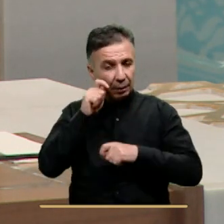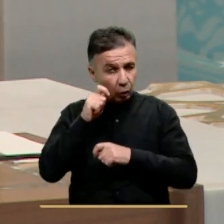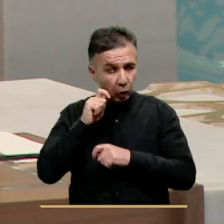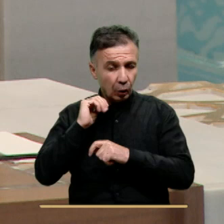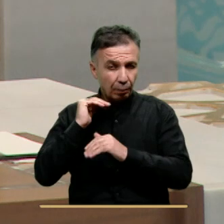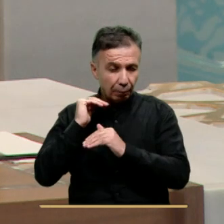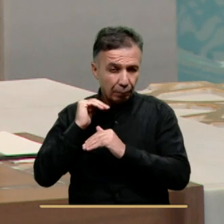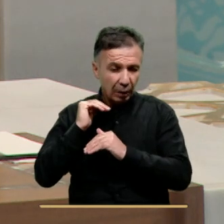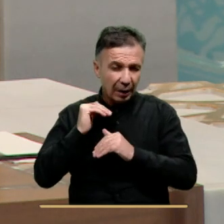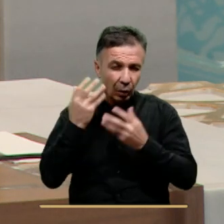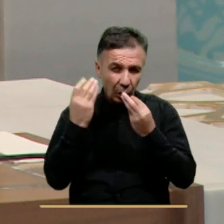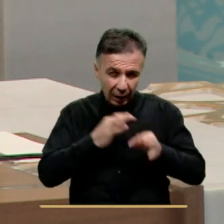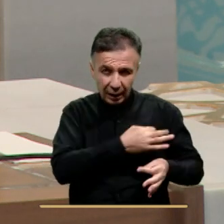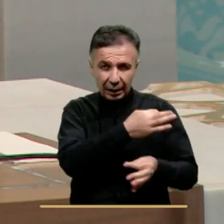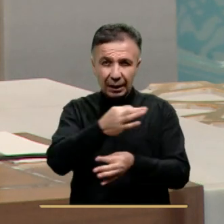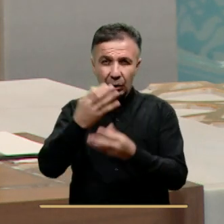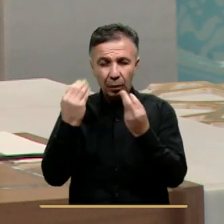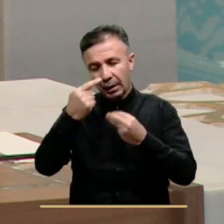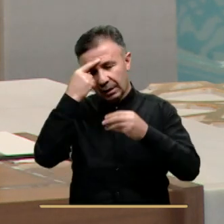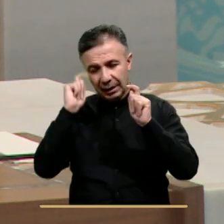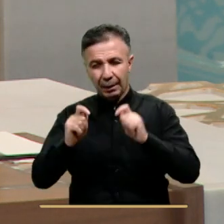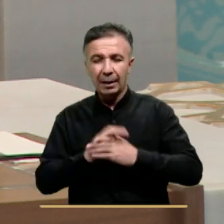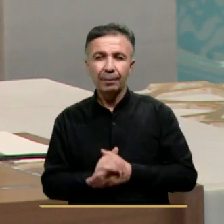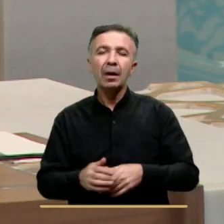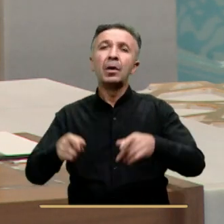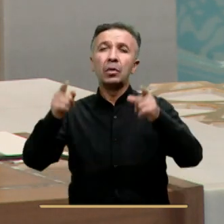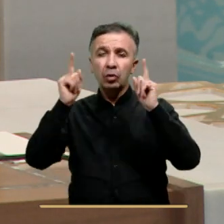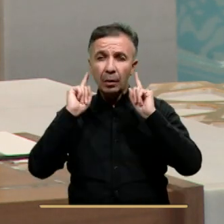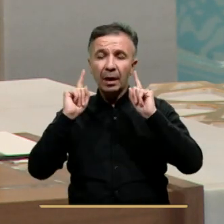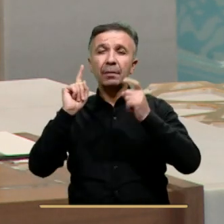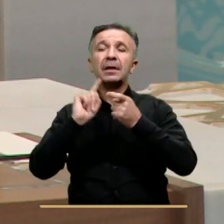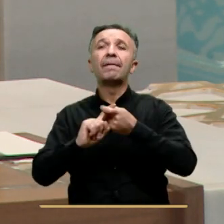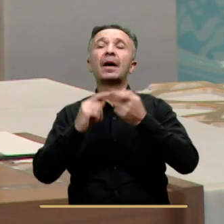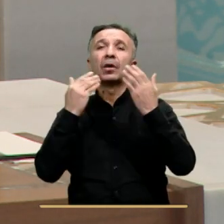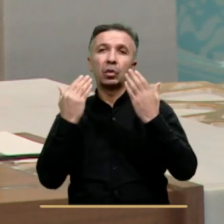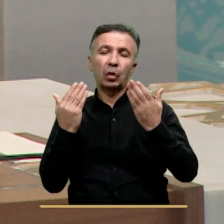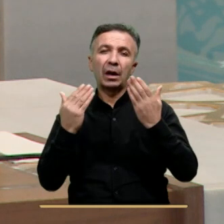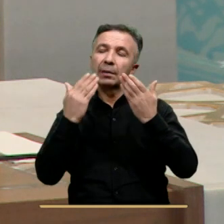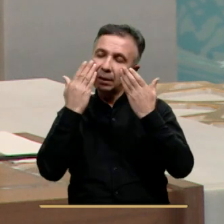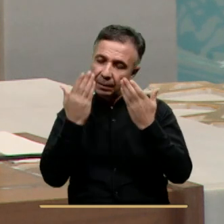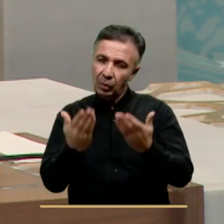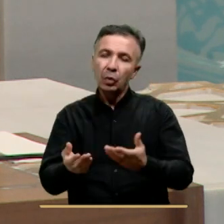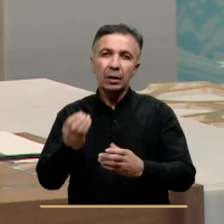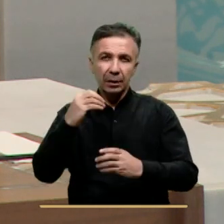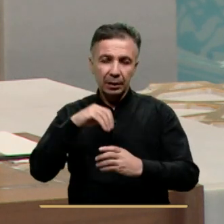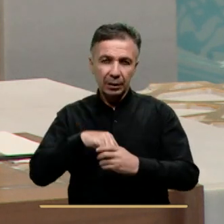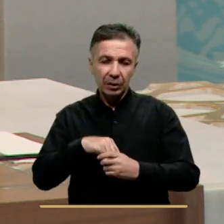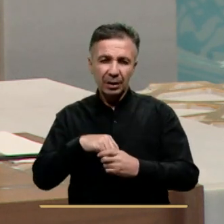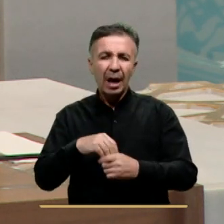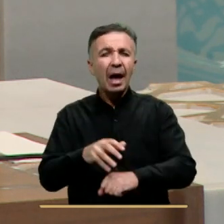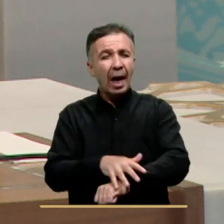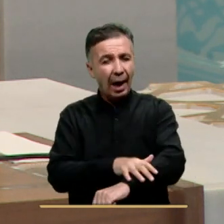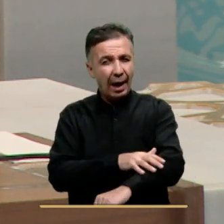kullarından olmayı bizlere ihsan eyle tövbelerimizi ve dualarımızın kabulü için helal